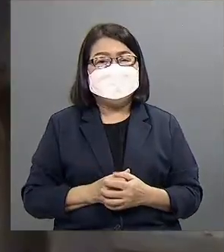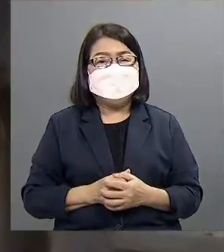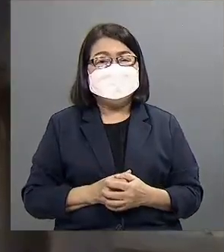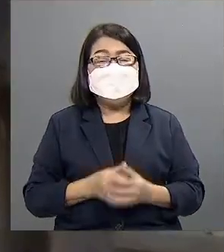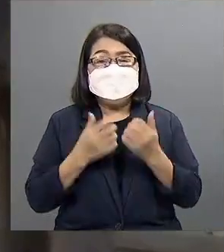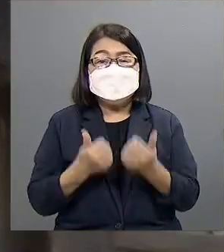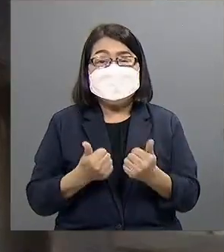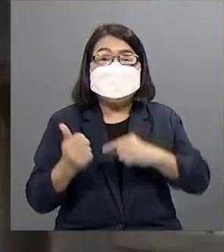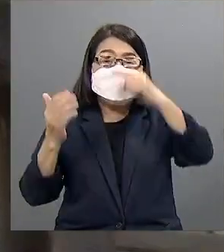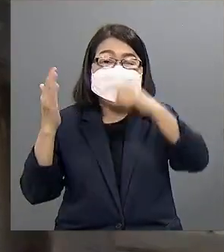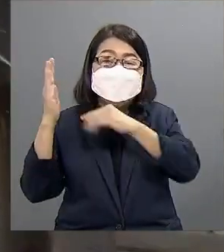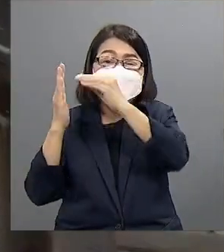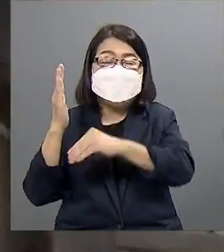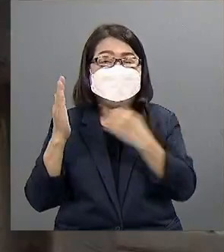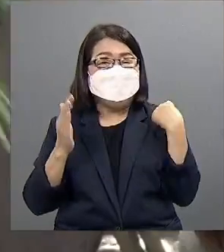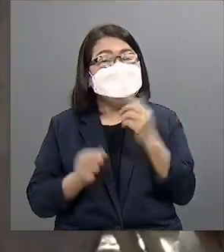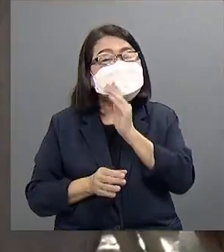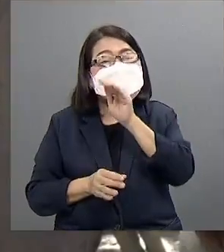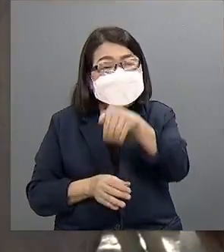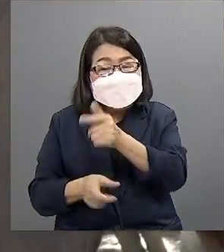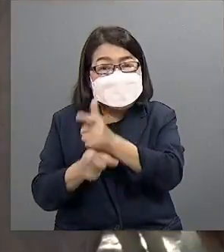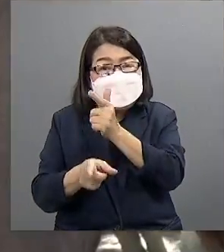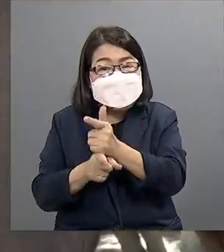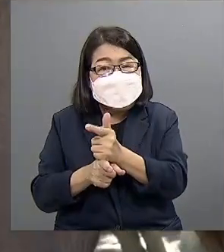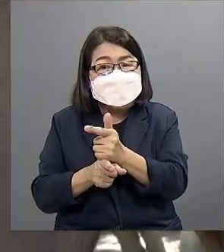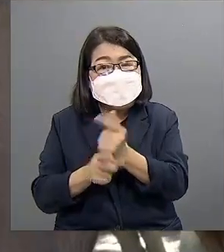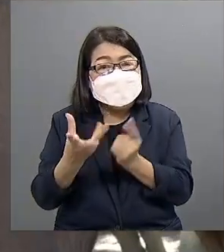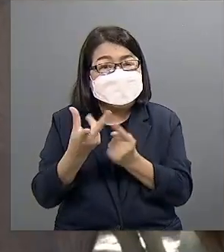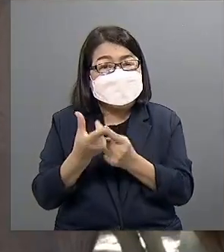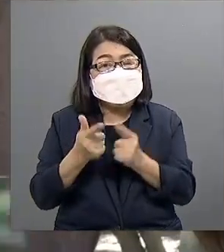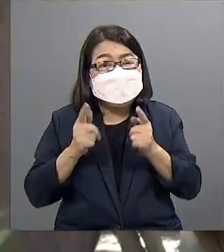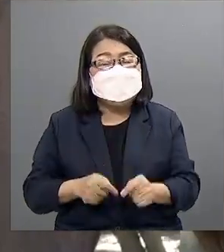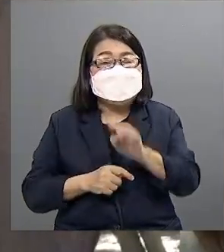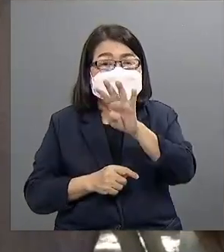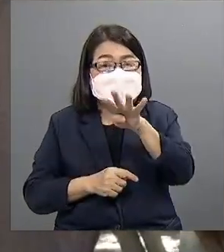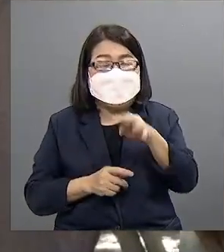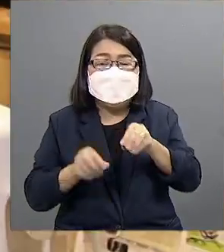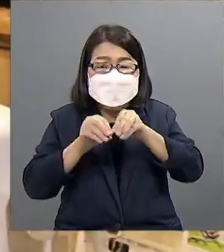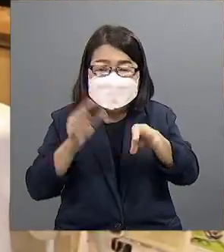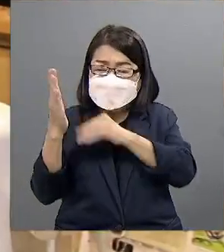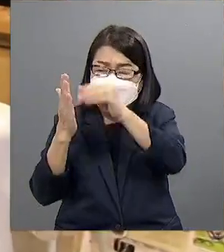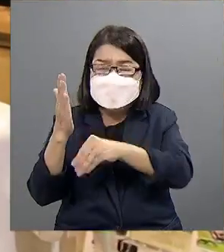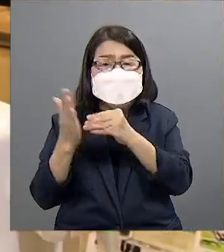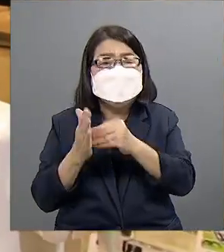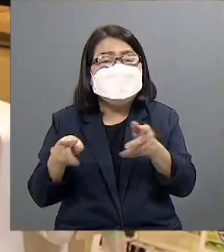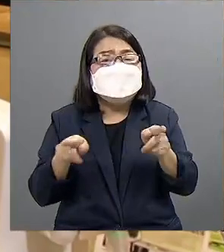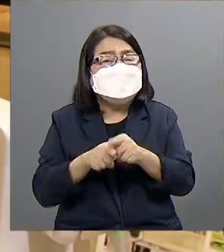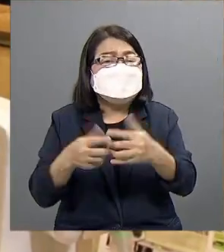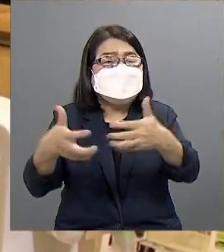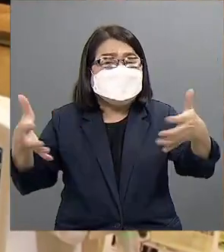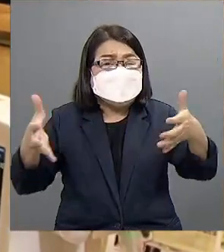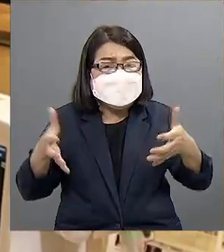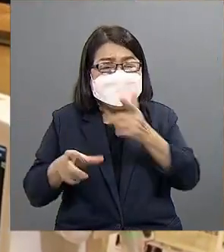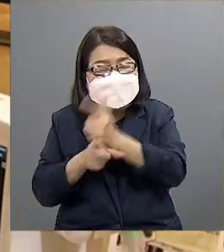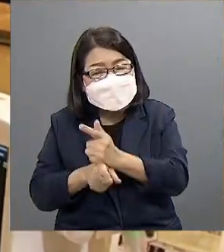ก็มีช้างเลี้ยงกว่า 4,000 เชือกซึ่งก็กระจัดกระจายอยู่ในประเทศไทยในรูปแบบที่เป็นปางช้างหรือว่าช้างลากไม้หรือว่าช้างที่เราเ